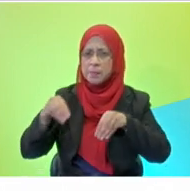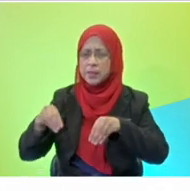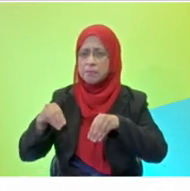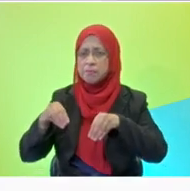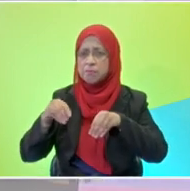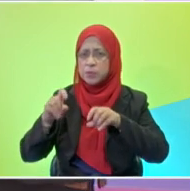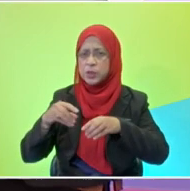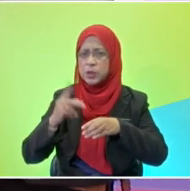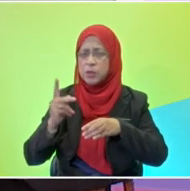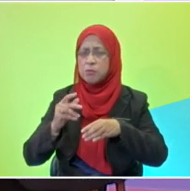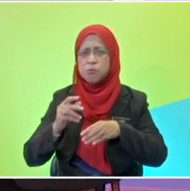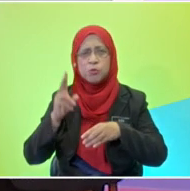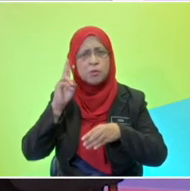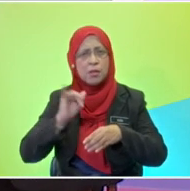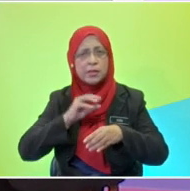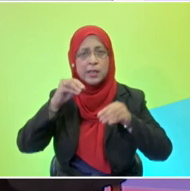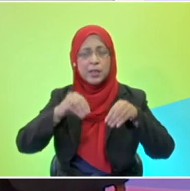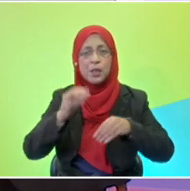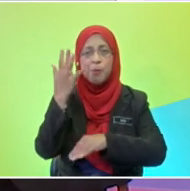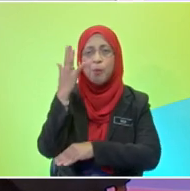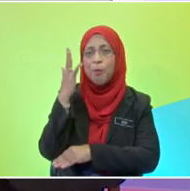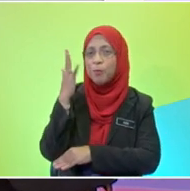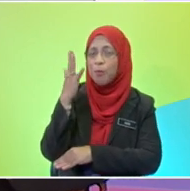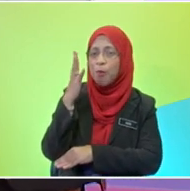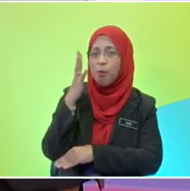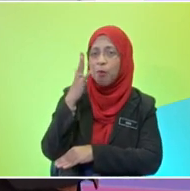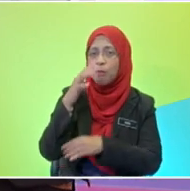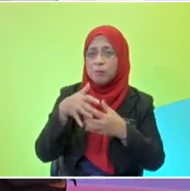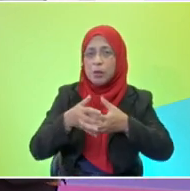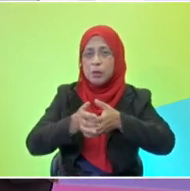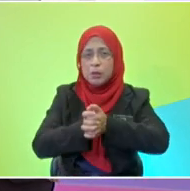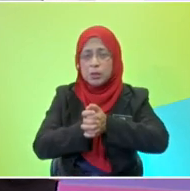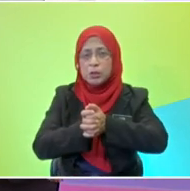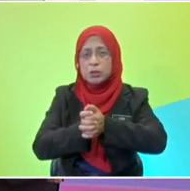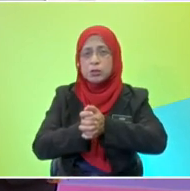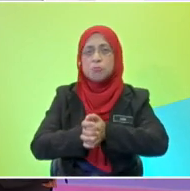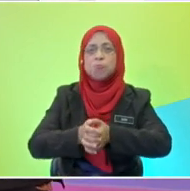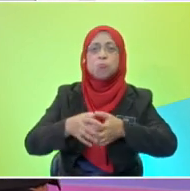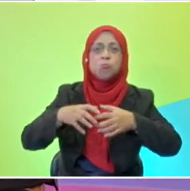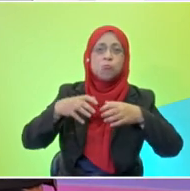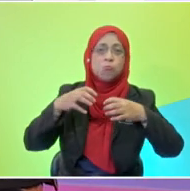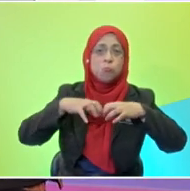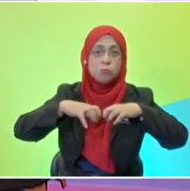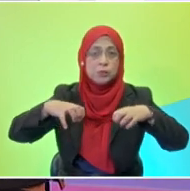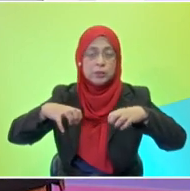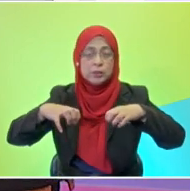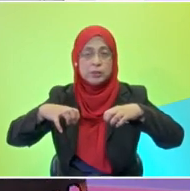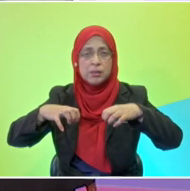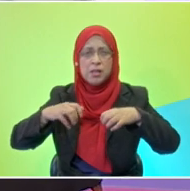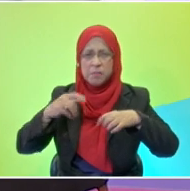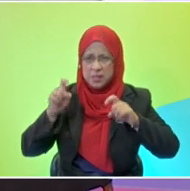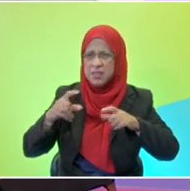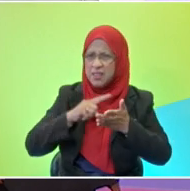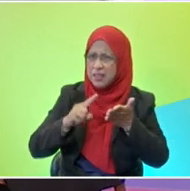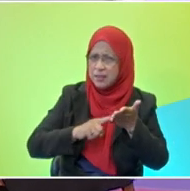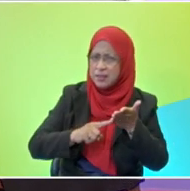saya tanam pokok manggis saya tanam pokok Durian saya tanam pokok Langsa saya kena zakat